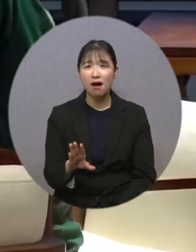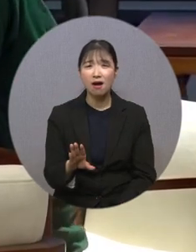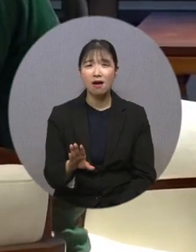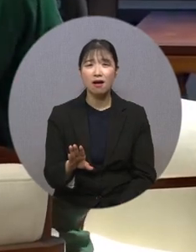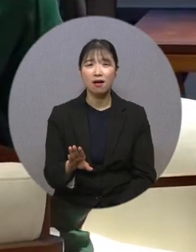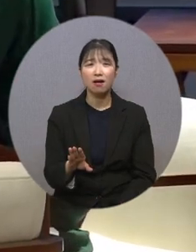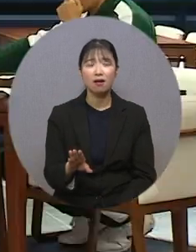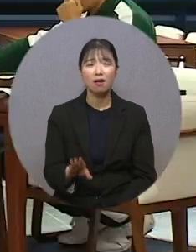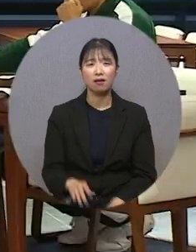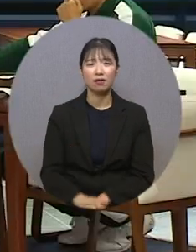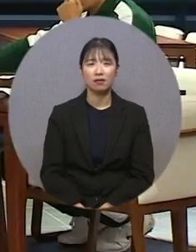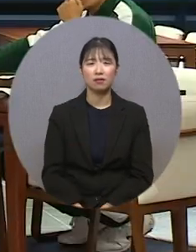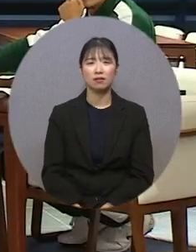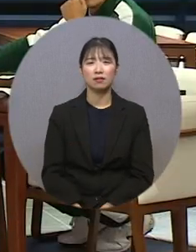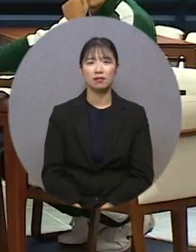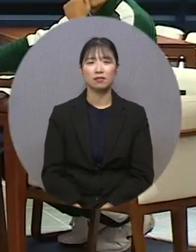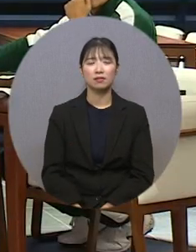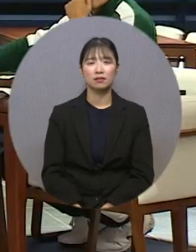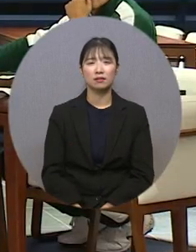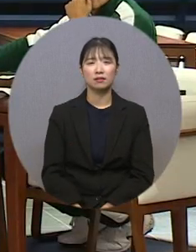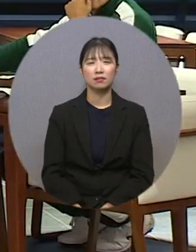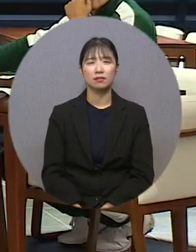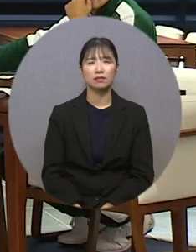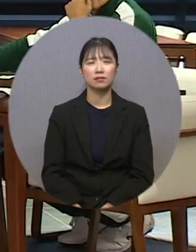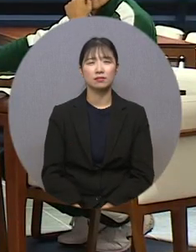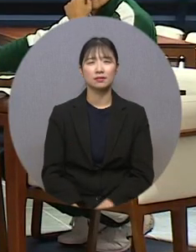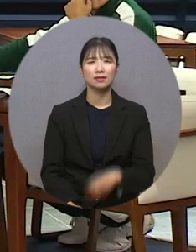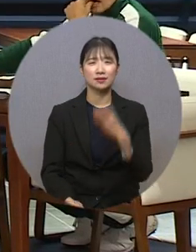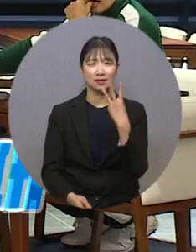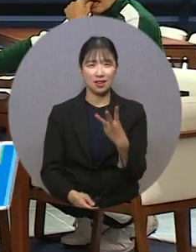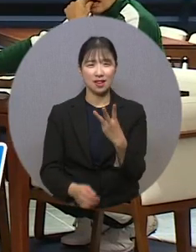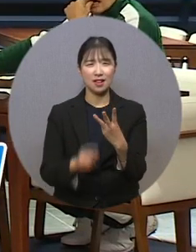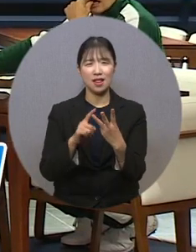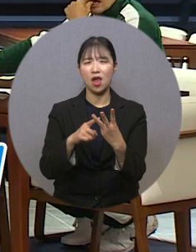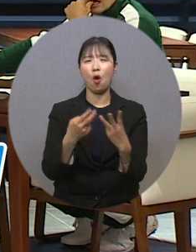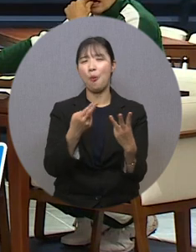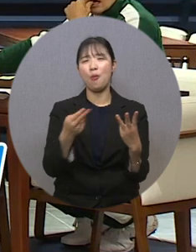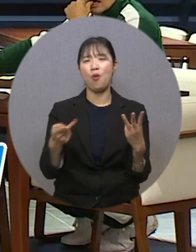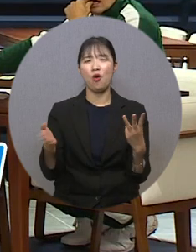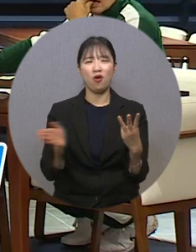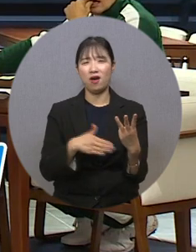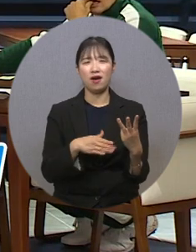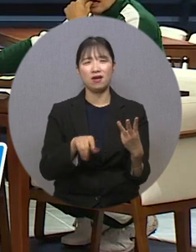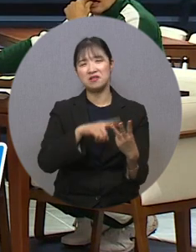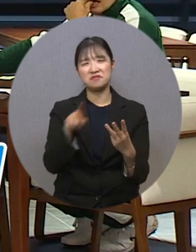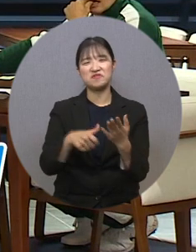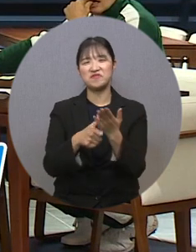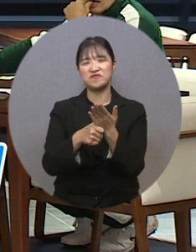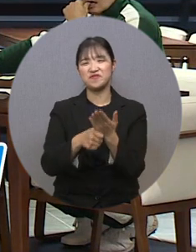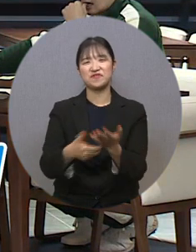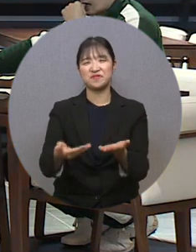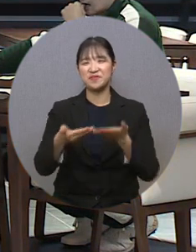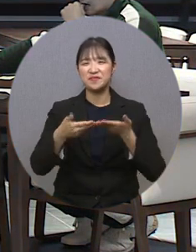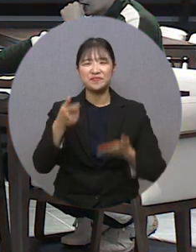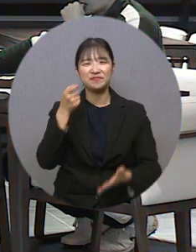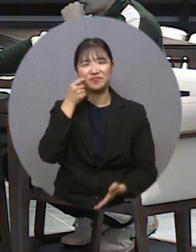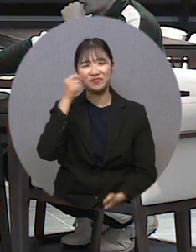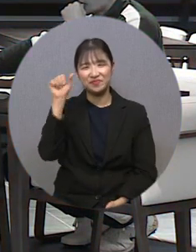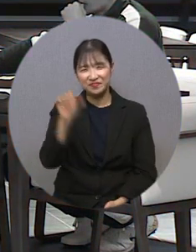5번. 세계여품이 비는 관계로 배울 건 획득엔 실패하겠습니다. 와.